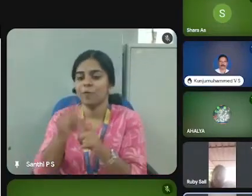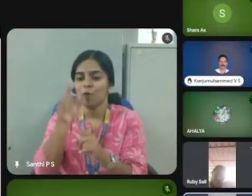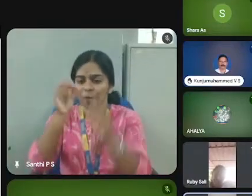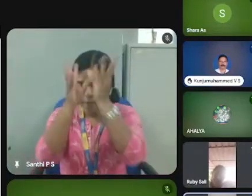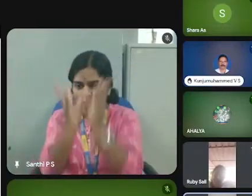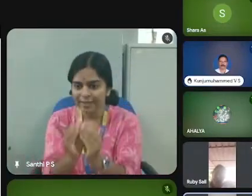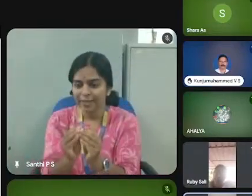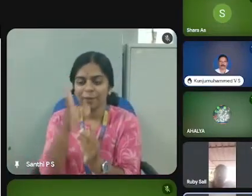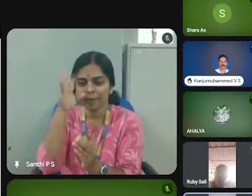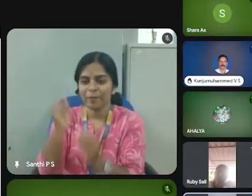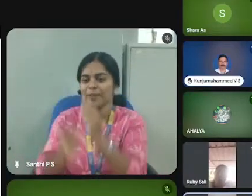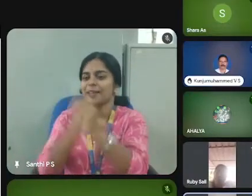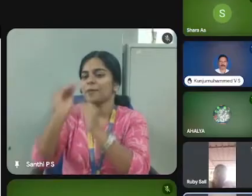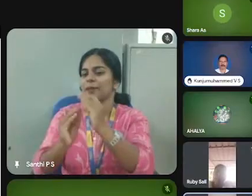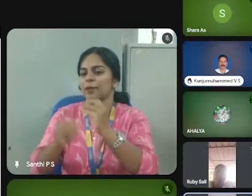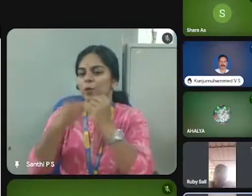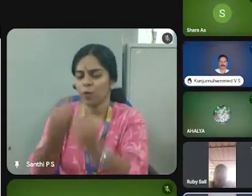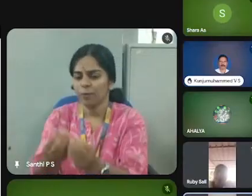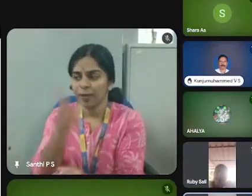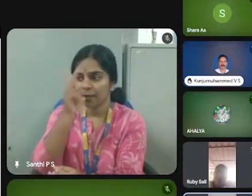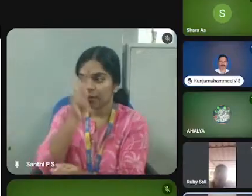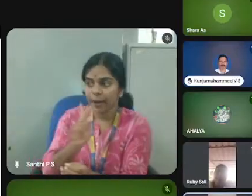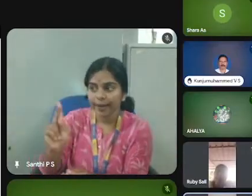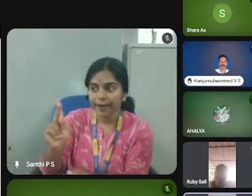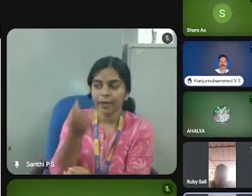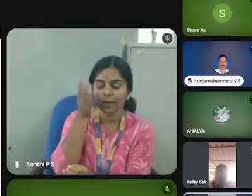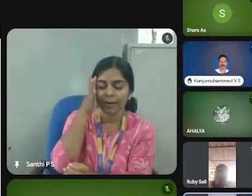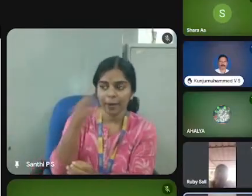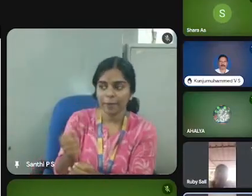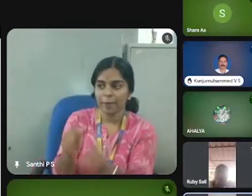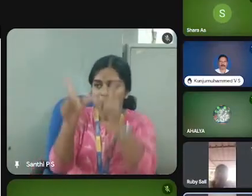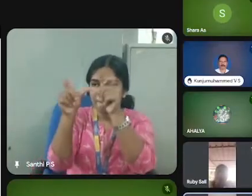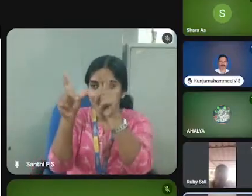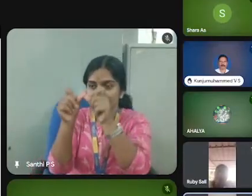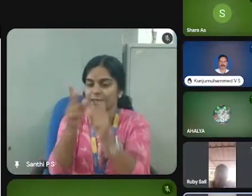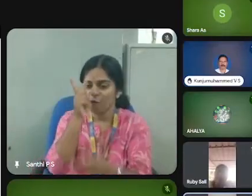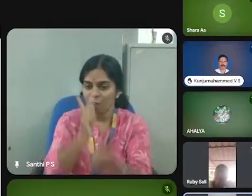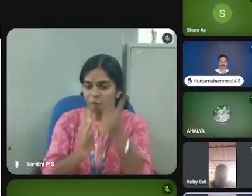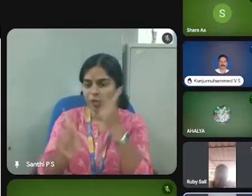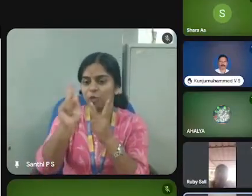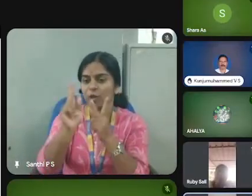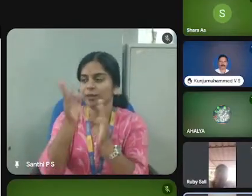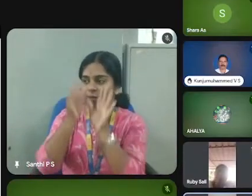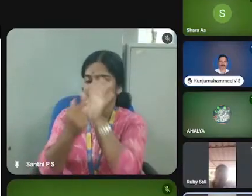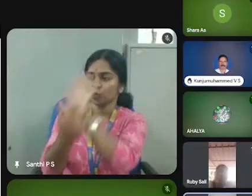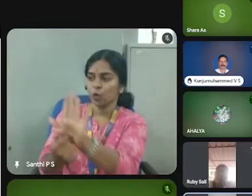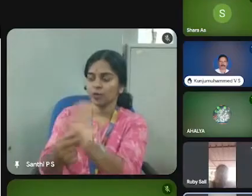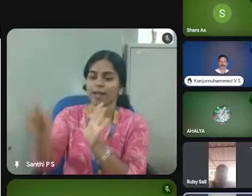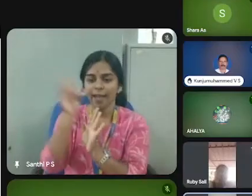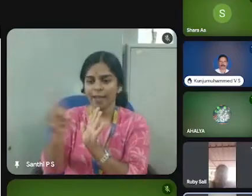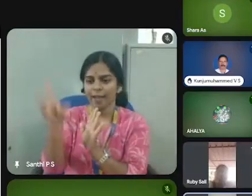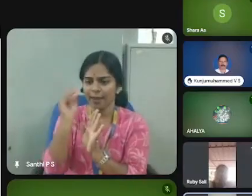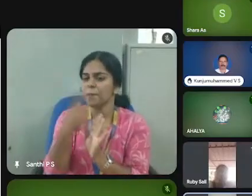അതുപോലെയുള്ള കാര്യങ്ങളായിരിക്കും. കണ്ട കാര്യങ്ങൾ ഓർത്ത് വെക്കാനാണെങ്കിൽ അവർ പിക്ചേഴ്സ് ഒക്കെ കാണിച്ചു കൊടുത്തിട്ട് അത് റിപ്പീറ്റ് ചെയ്യിപ്പിക്കുക, അതുപോലെയൊക്കെയുള്ള സ്ട്രാറ്റജീസ്